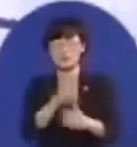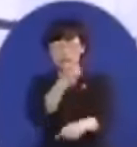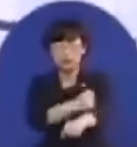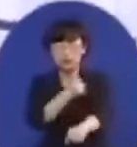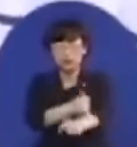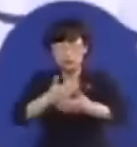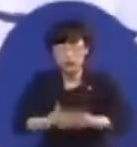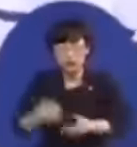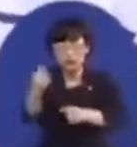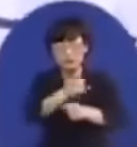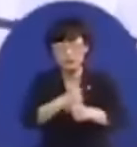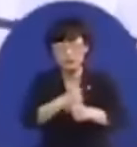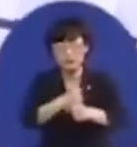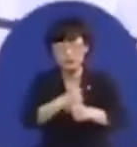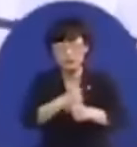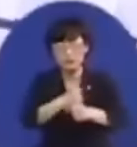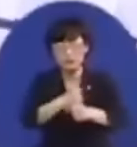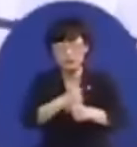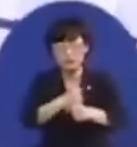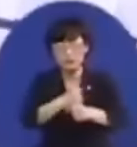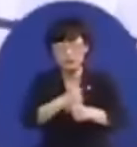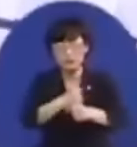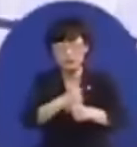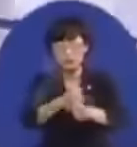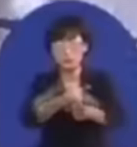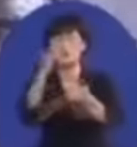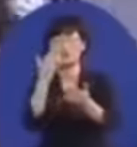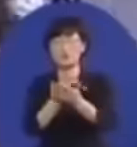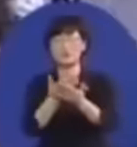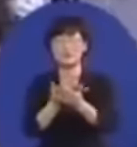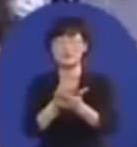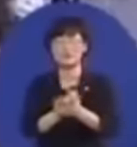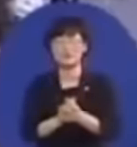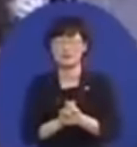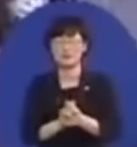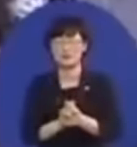수고하고 무거운 짐도 다 해결되게 도와주시옵소서.